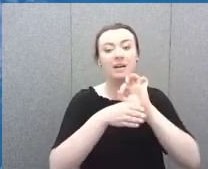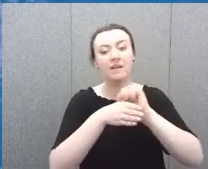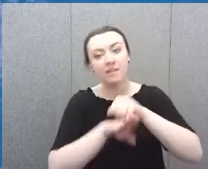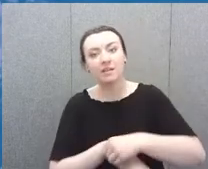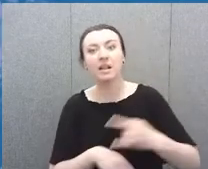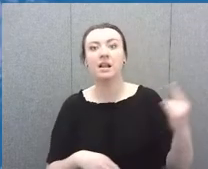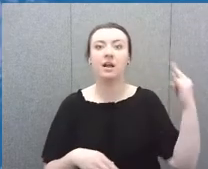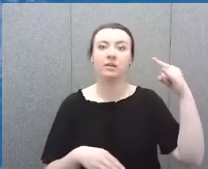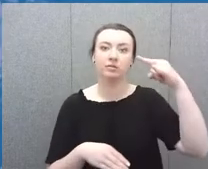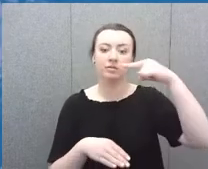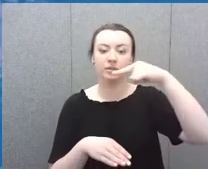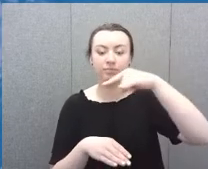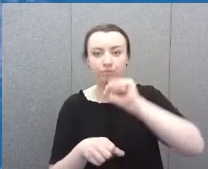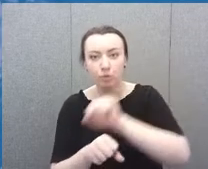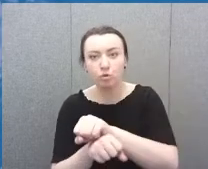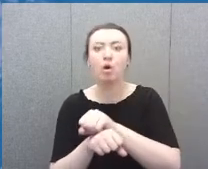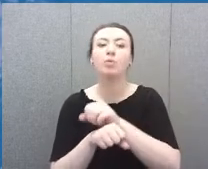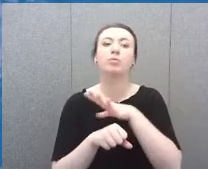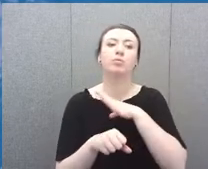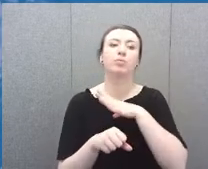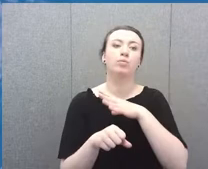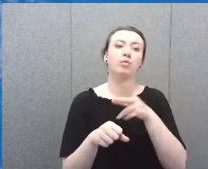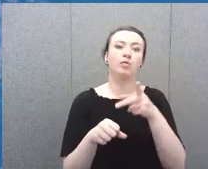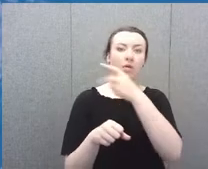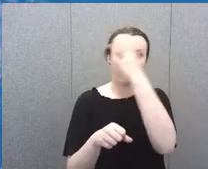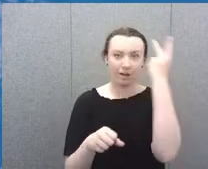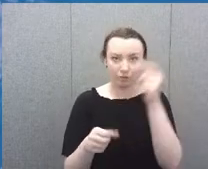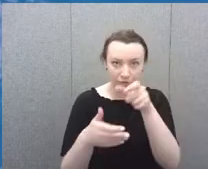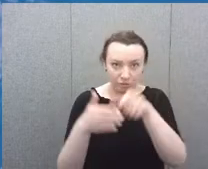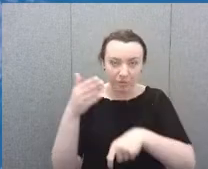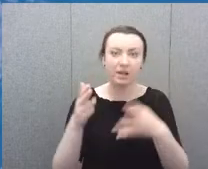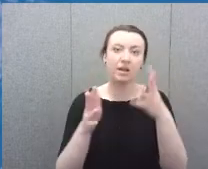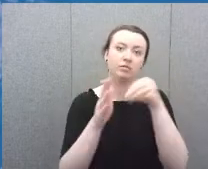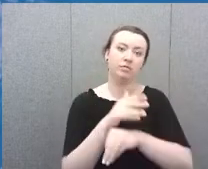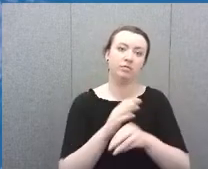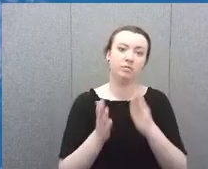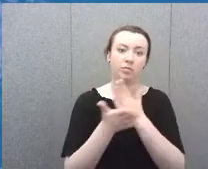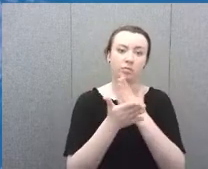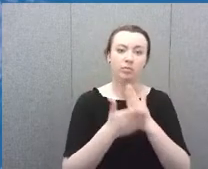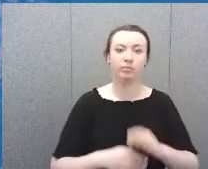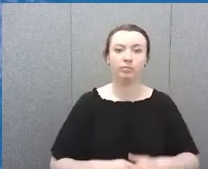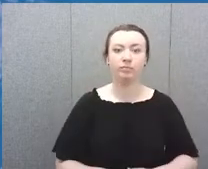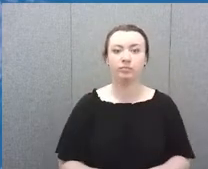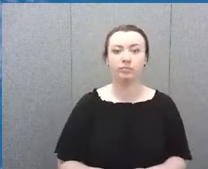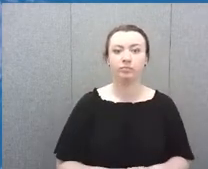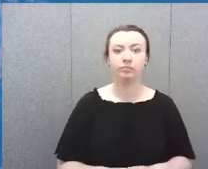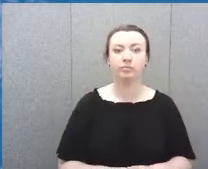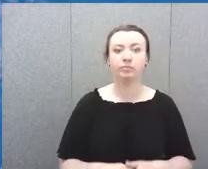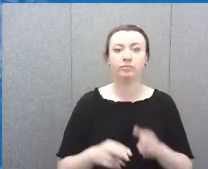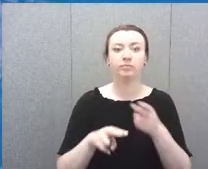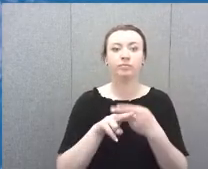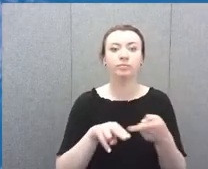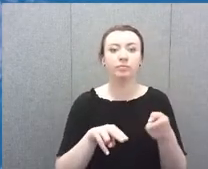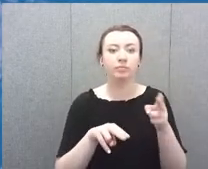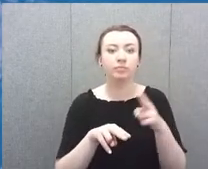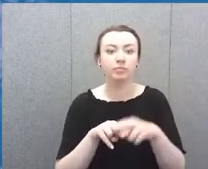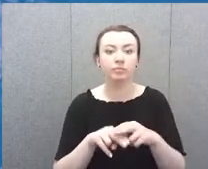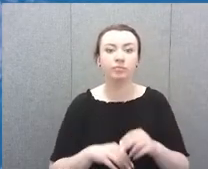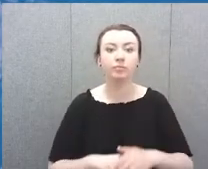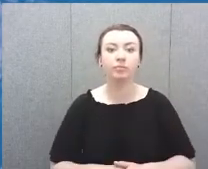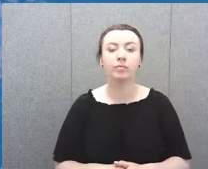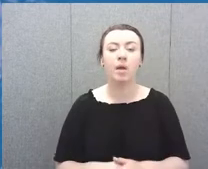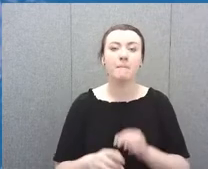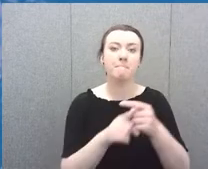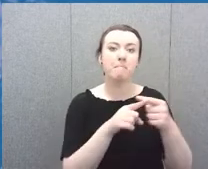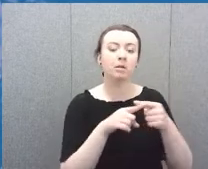захвата гражданского воздушного судна. Что же у нас в Беларуси имеется? У нас имеется очень